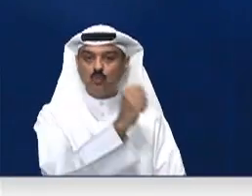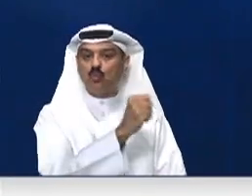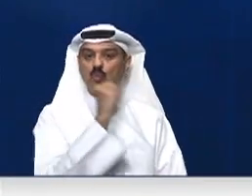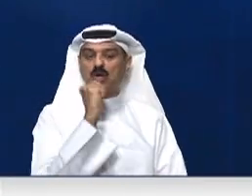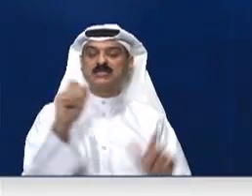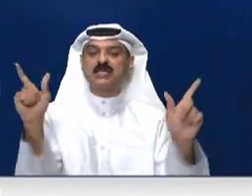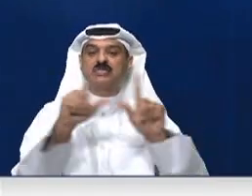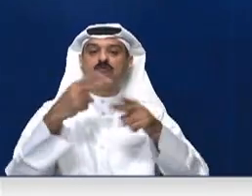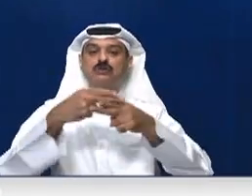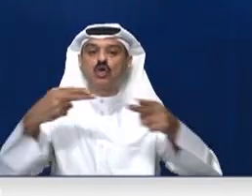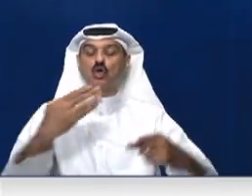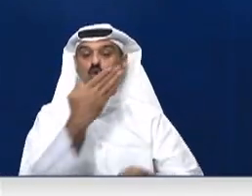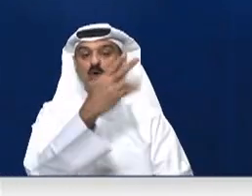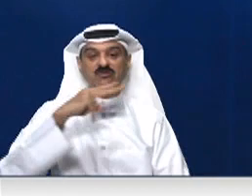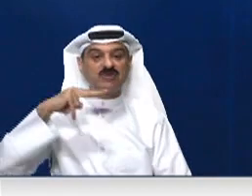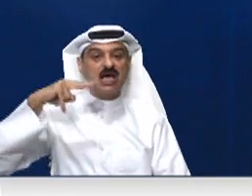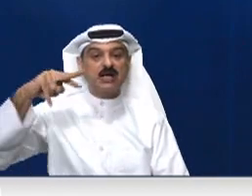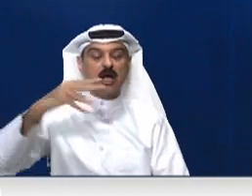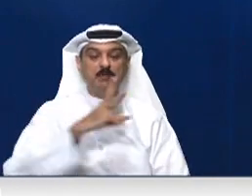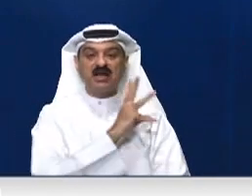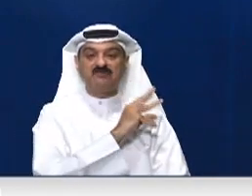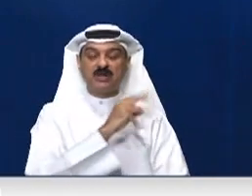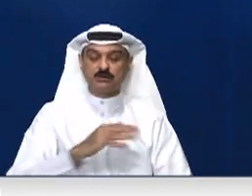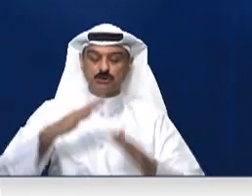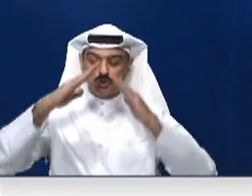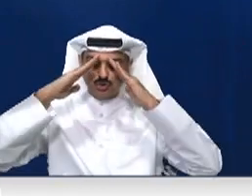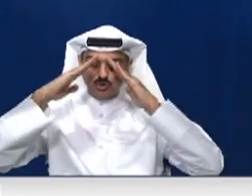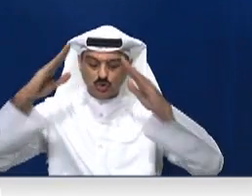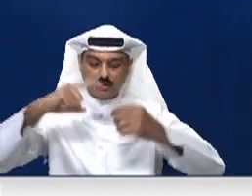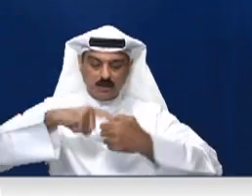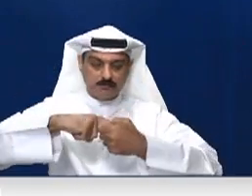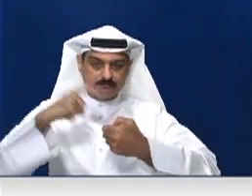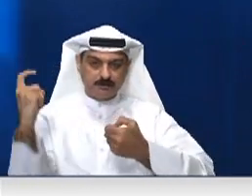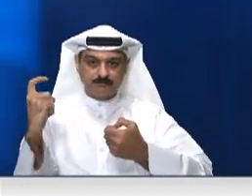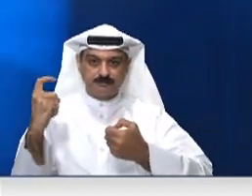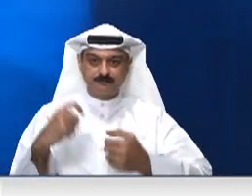تلفزيون دولة الكويت من رام الله. كل الشكر لك فالح، شكرا على هذه الإضاءة.